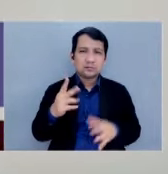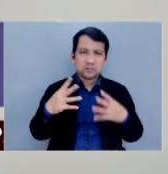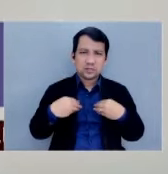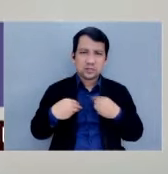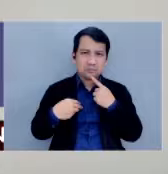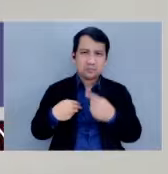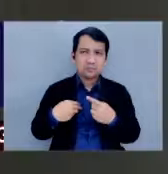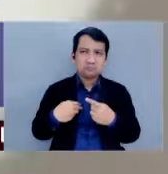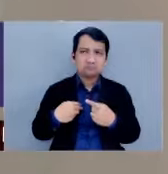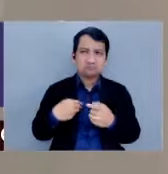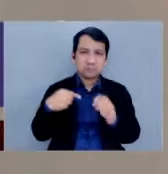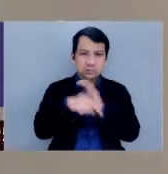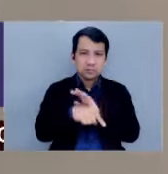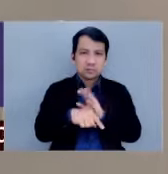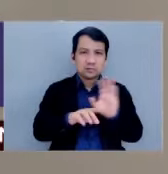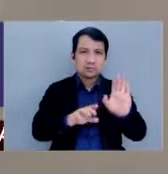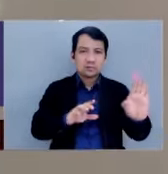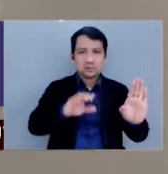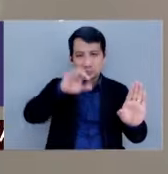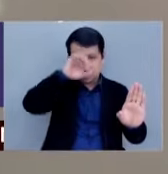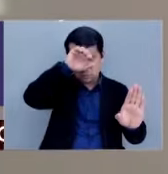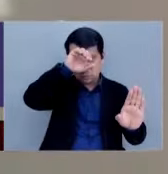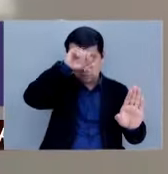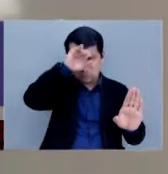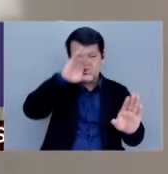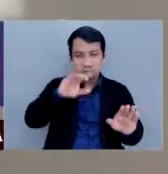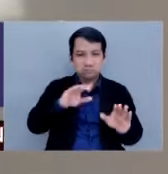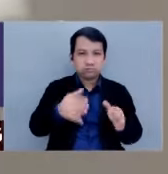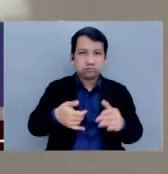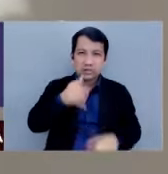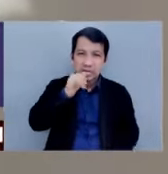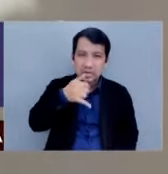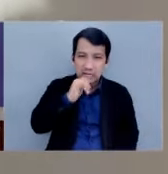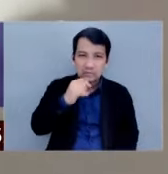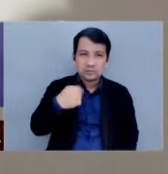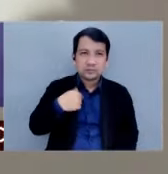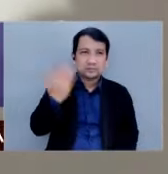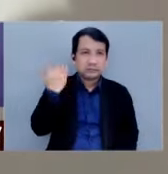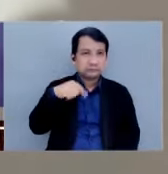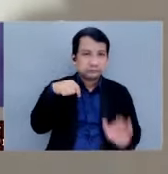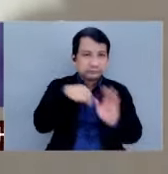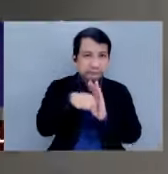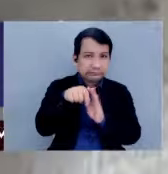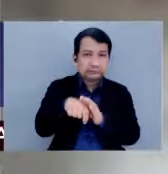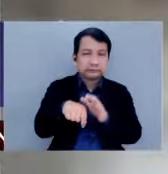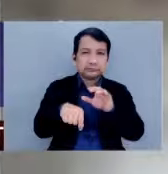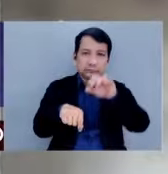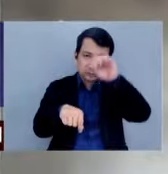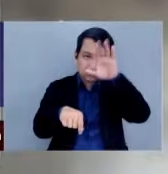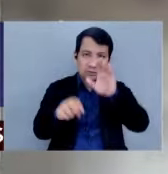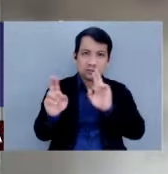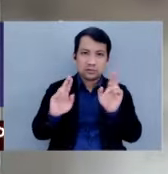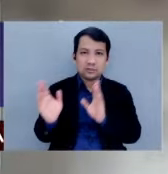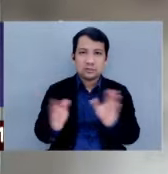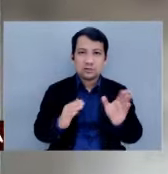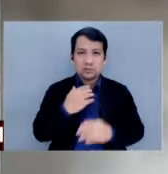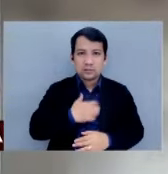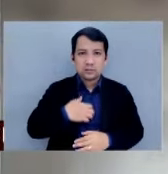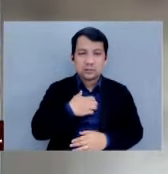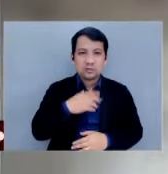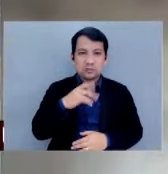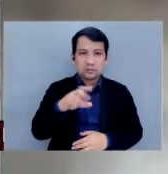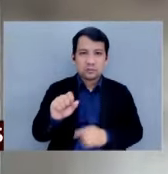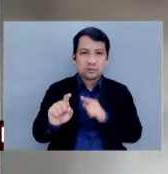pagpatay sa kanyang lolo. Wala raw siya sa wisyo at langupa sa alak ng saksakin ang biktima. Inihanda na ang reklamong parricide laban